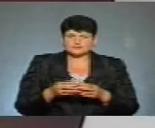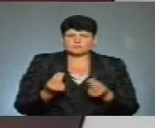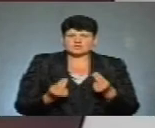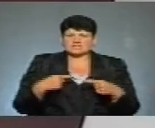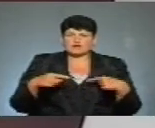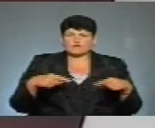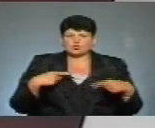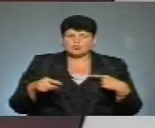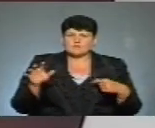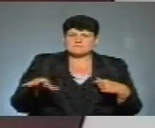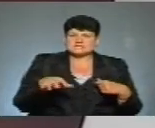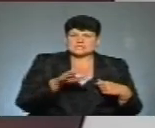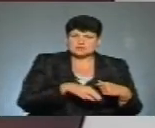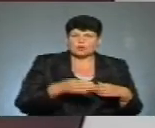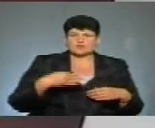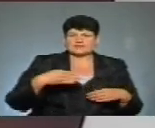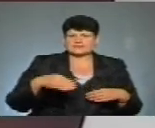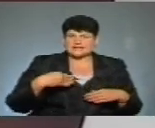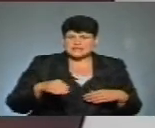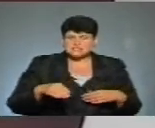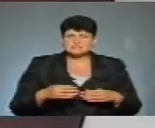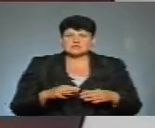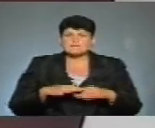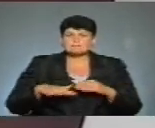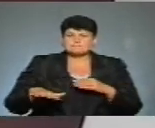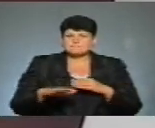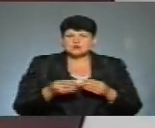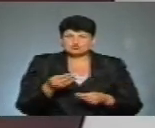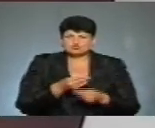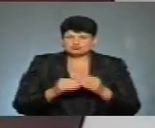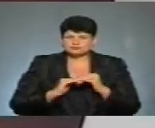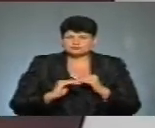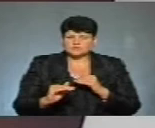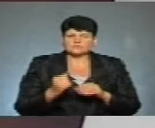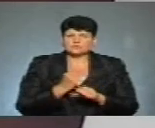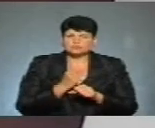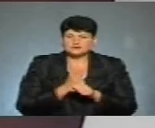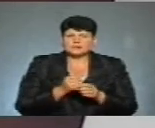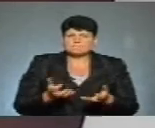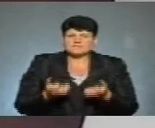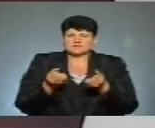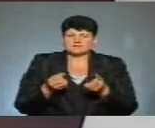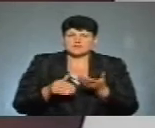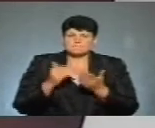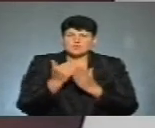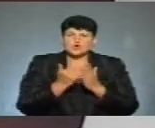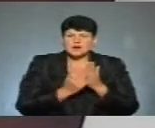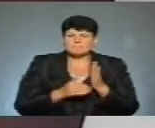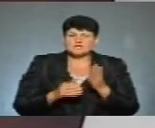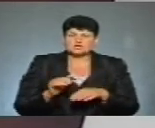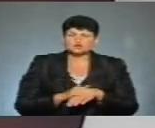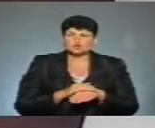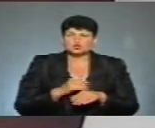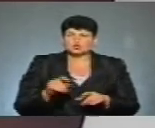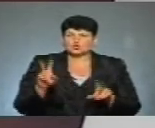у футбол, баскетбол і теніс. Майданчик зі штучним покриттям облаштували за підтримки програми «Добре», яка виділила на це